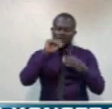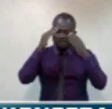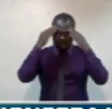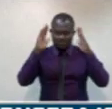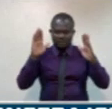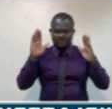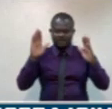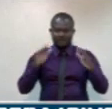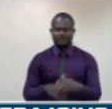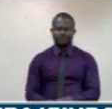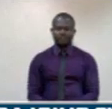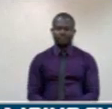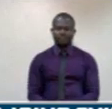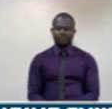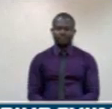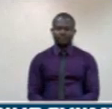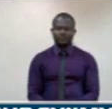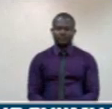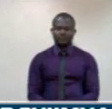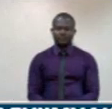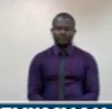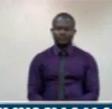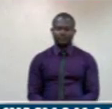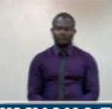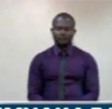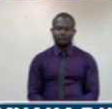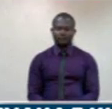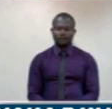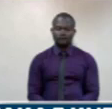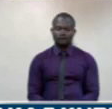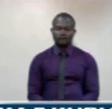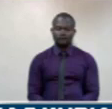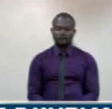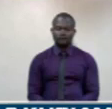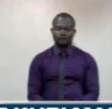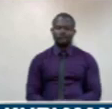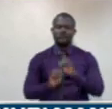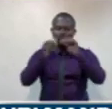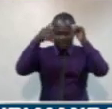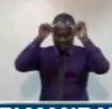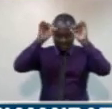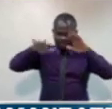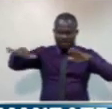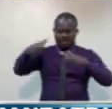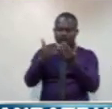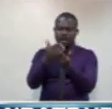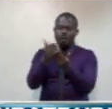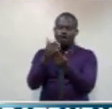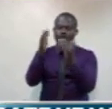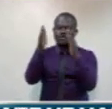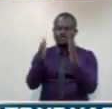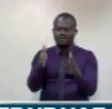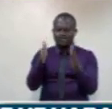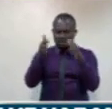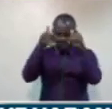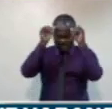butarasobanuka. Fisto Felix Abineza, Kigali. Tujye Nyagatare aho aborozi bo muri aka karere